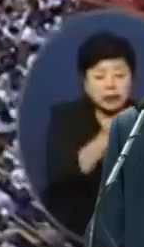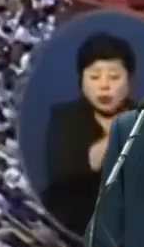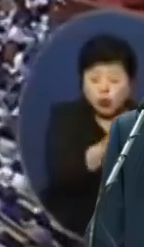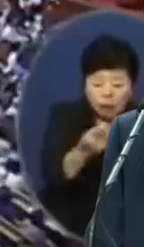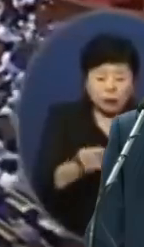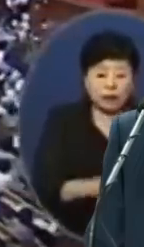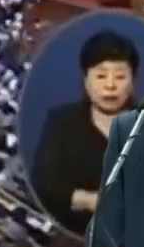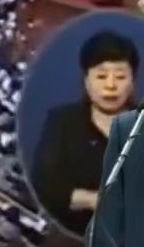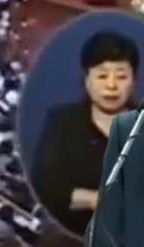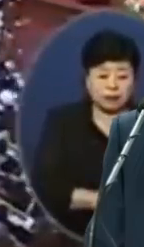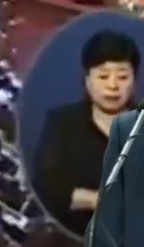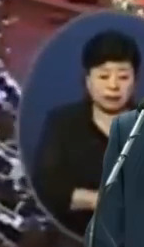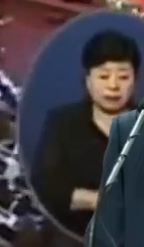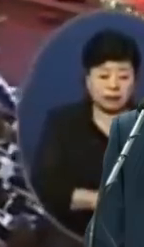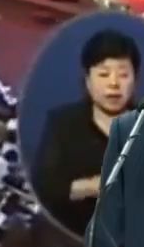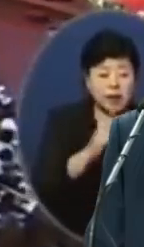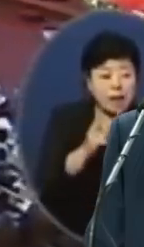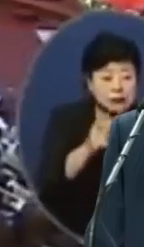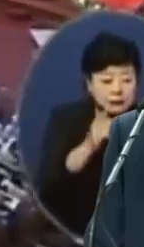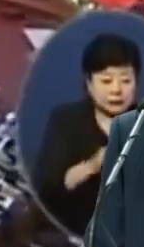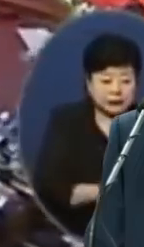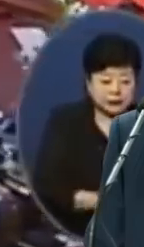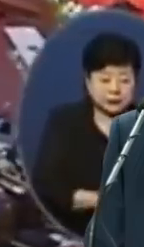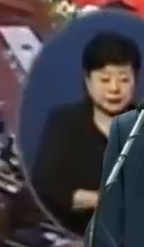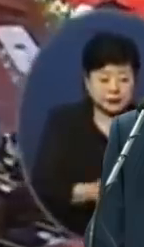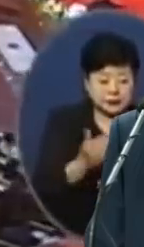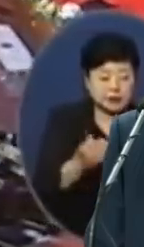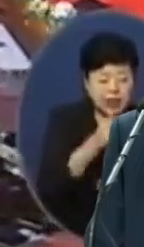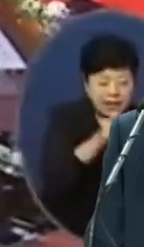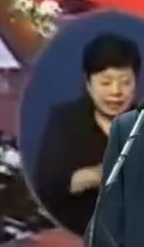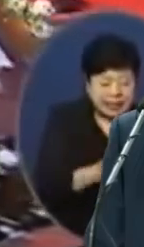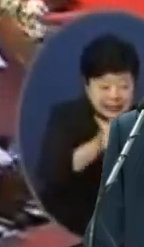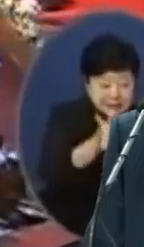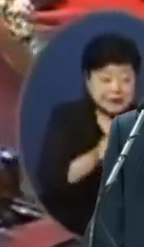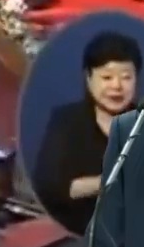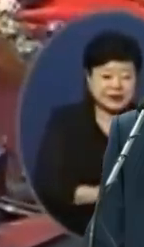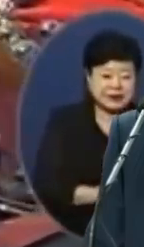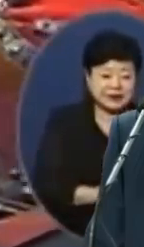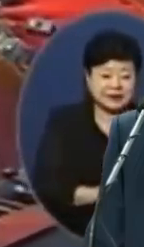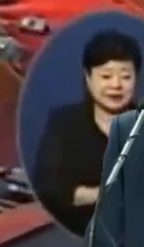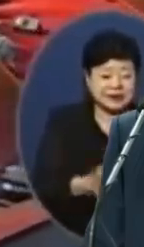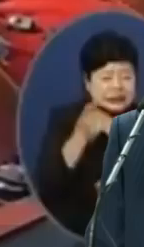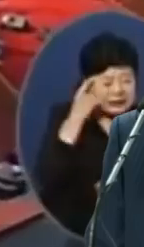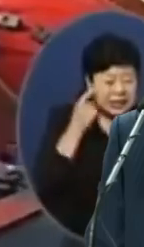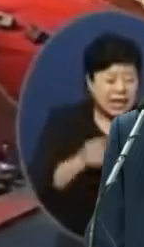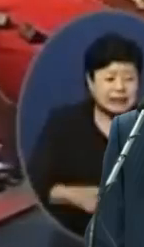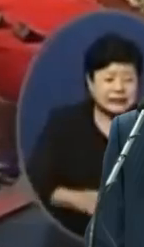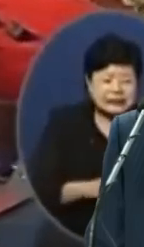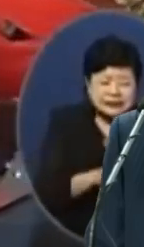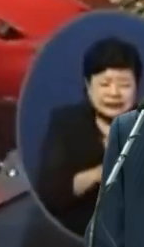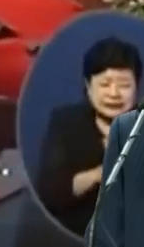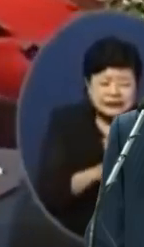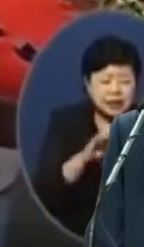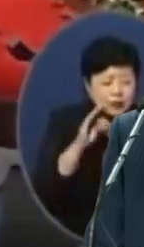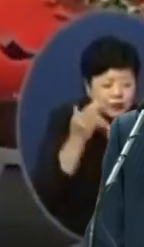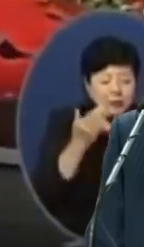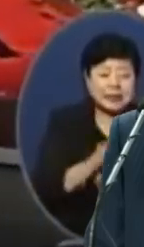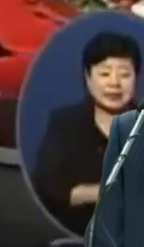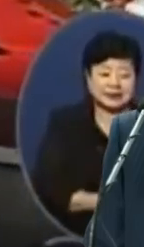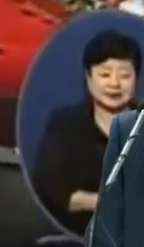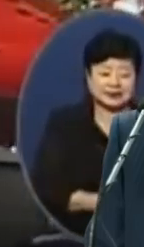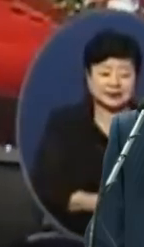것입니다. 말씀이 여러분 하나님의 생각과 뜻이 들어있는 것이기